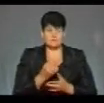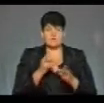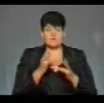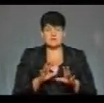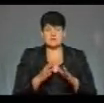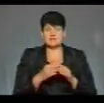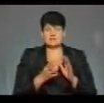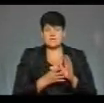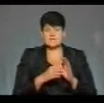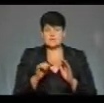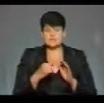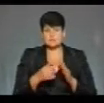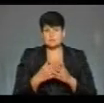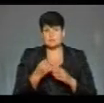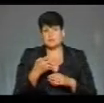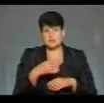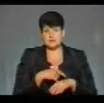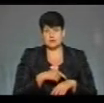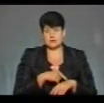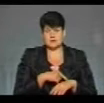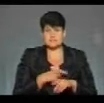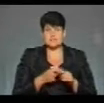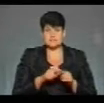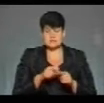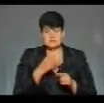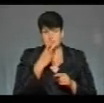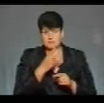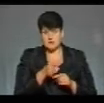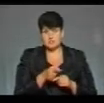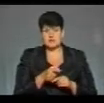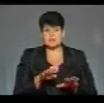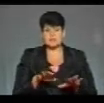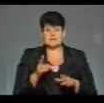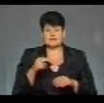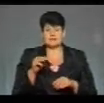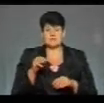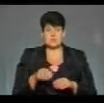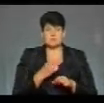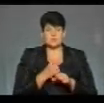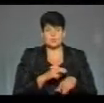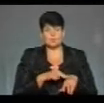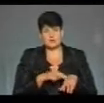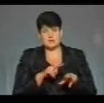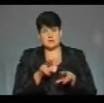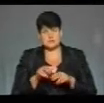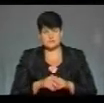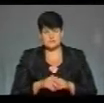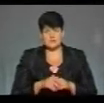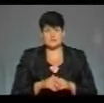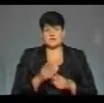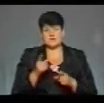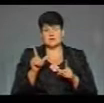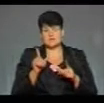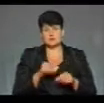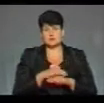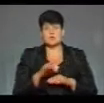сталася 19 серпня близько 15 години. На цих кадрах ви бачите, як на місці ДТП працюють поліцейські. Зі слів водія, він рухався по